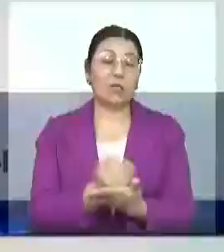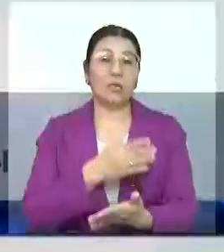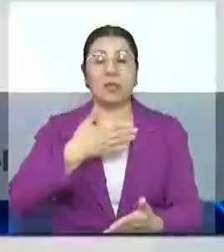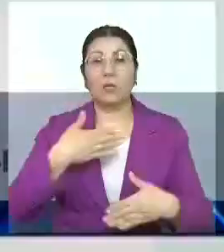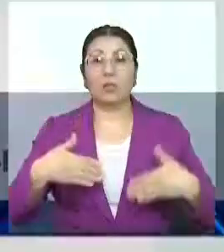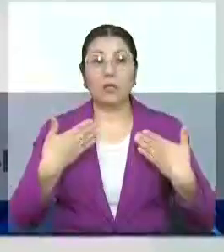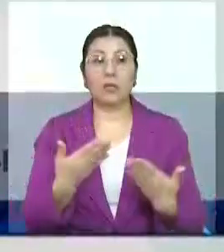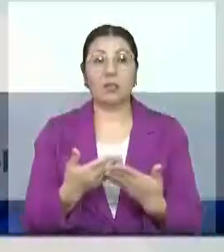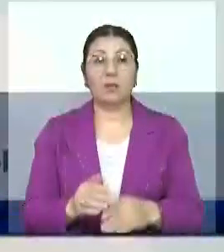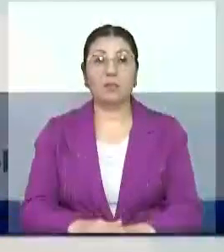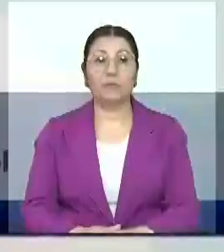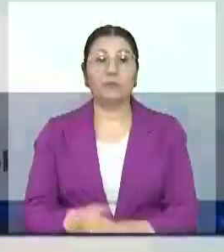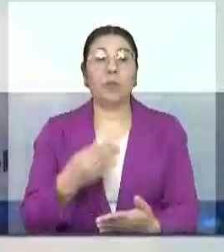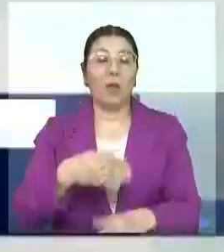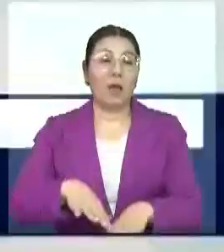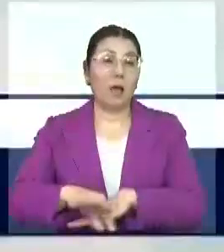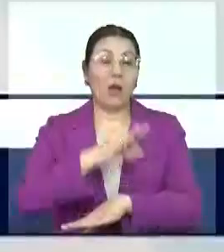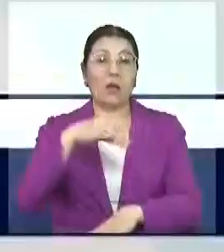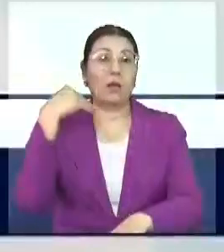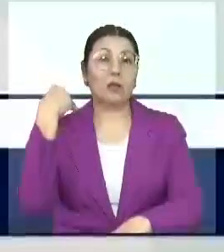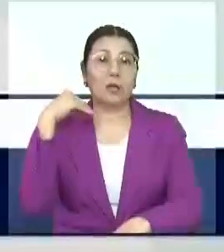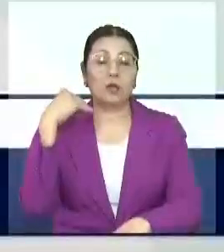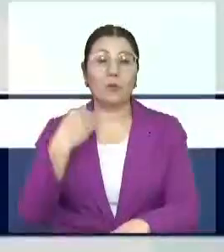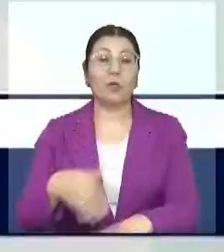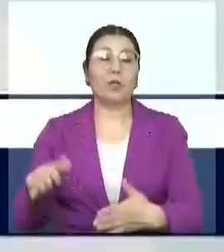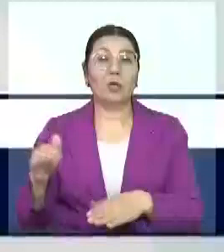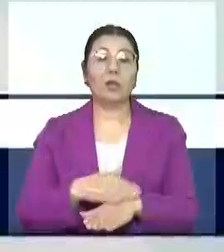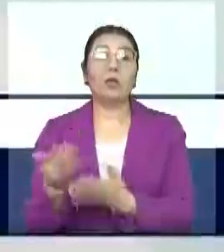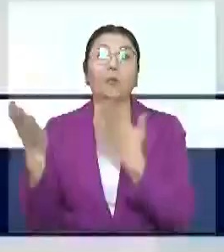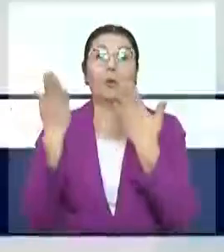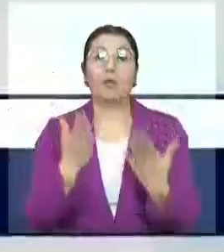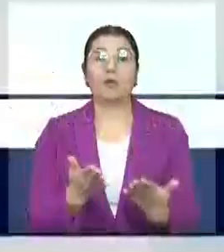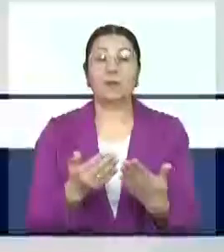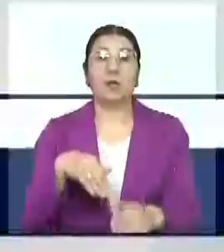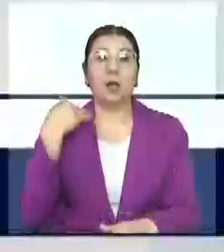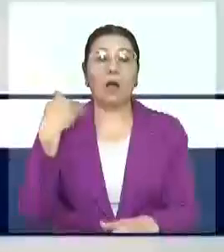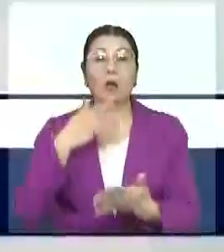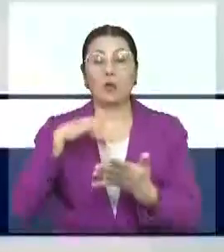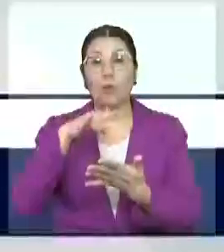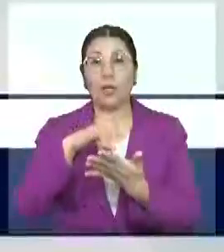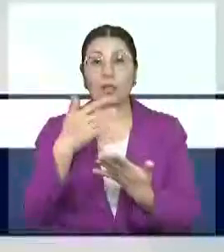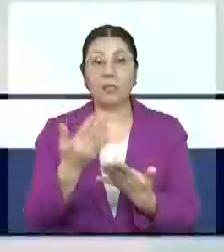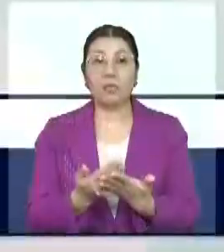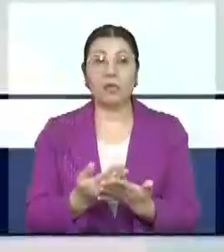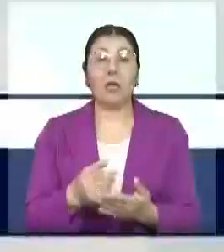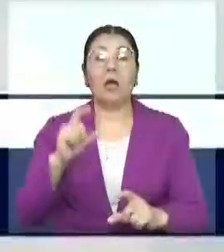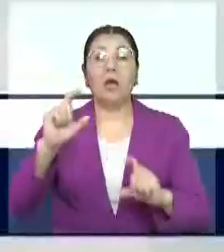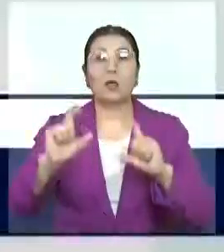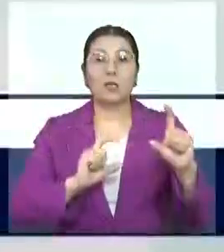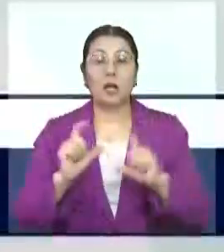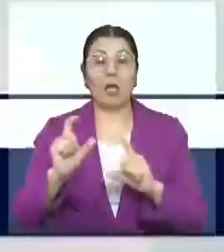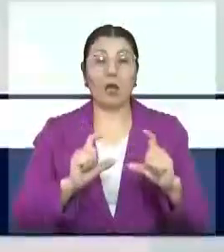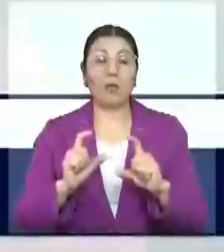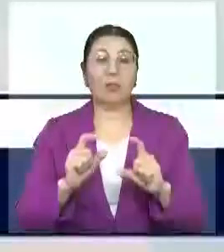спортшылар, арайлы Ақтөбе жерімізде қош келдіңіздер. Бүгін Ақтөбе қаласында шахмат